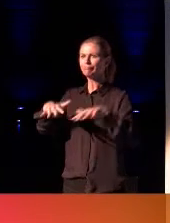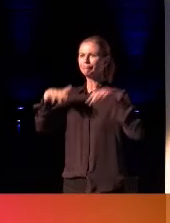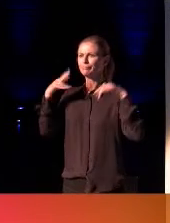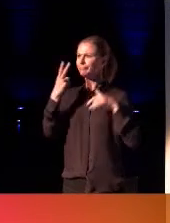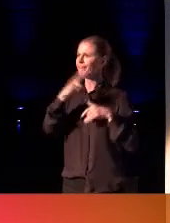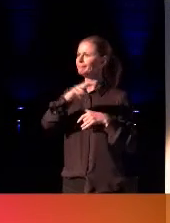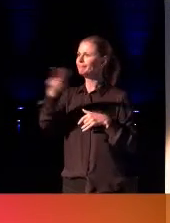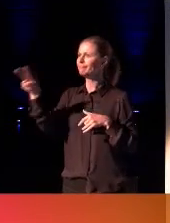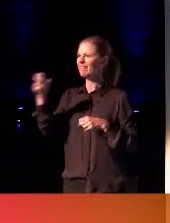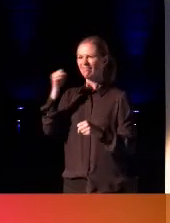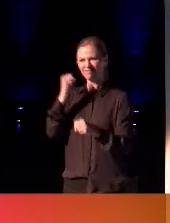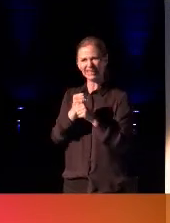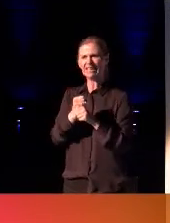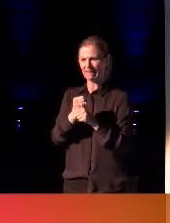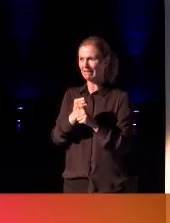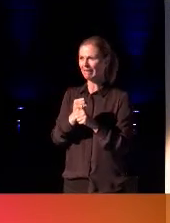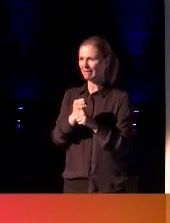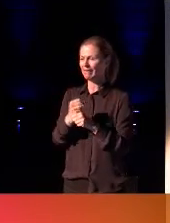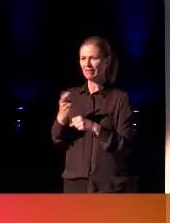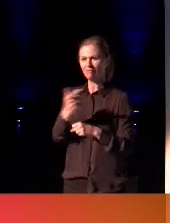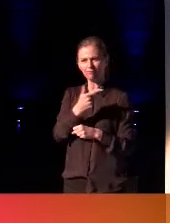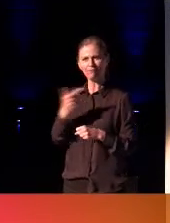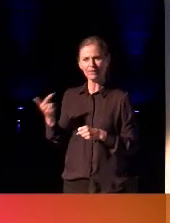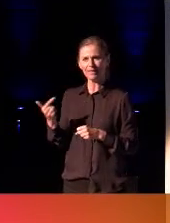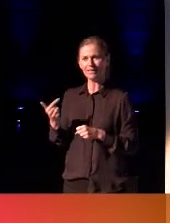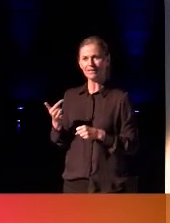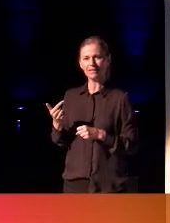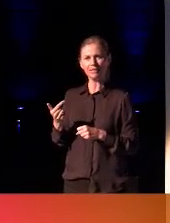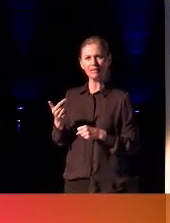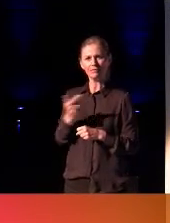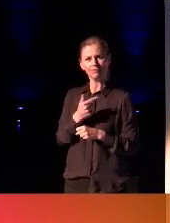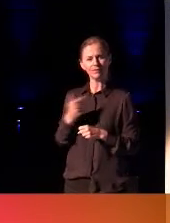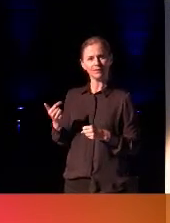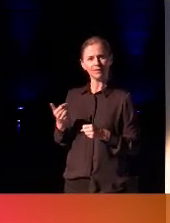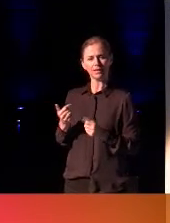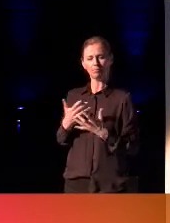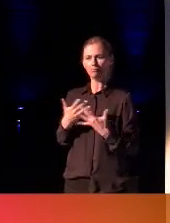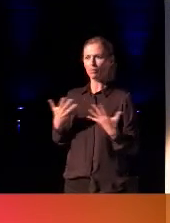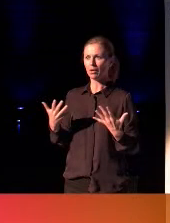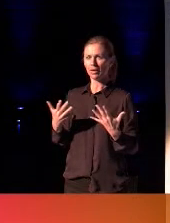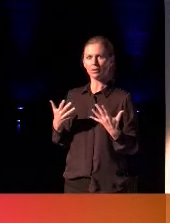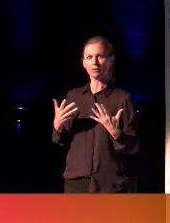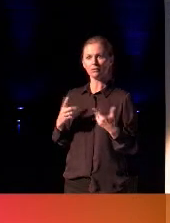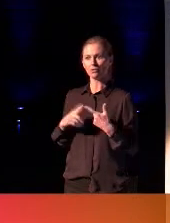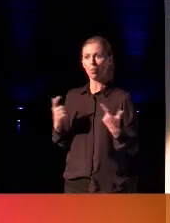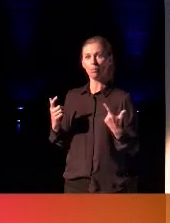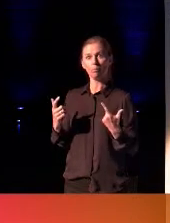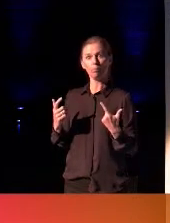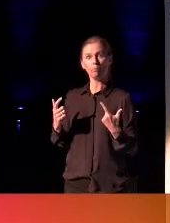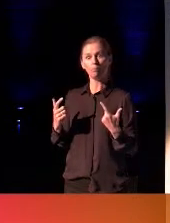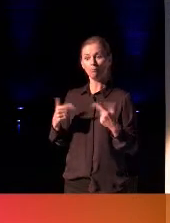så både bokstavelig talt så det jo vi jo mange som kanskje kommer til å